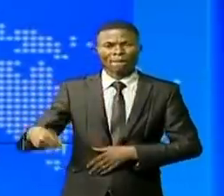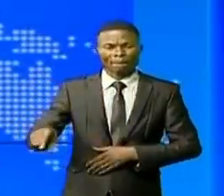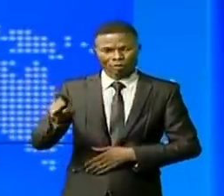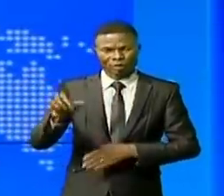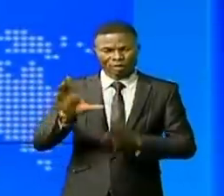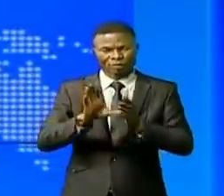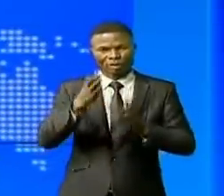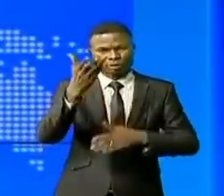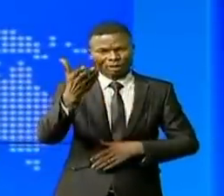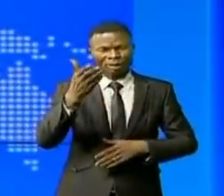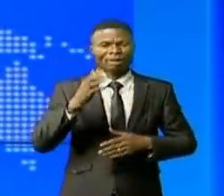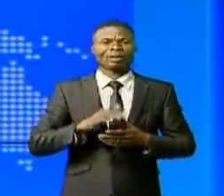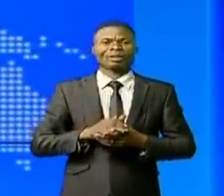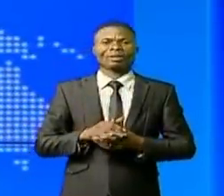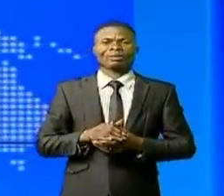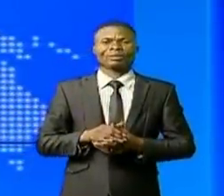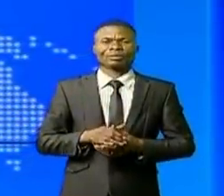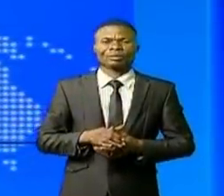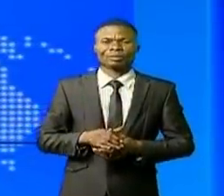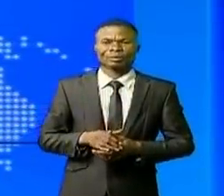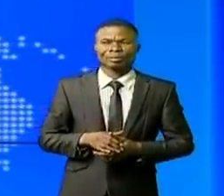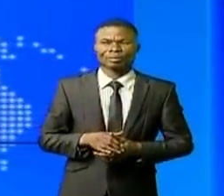province.